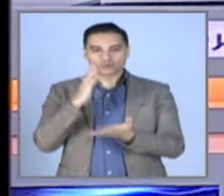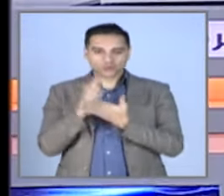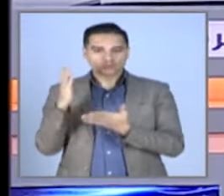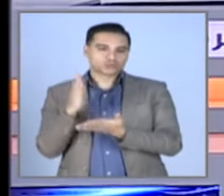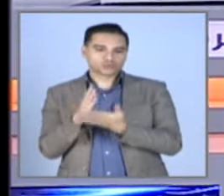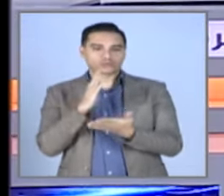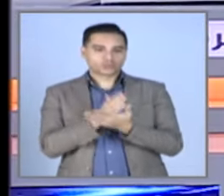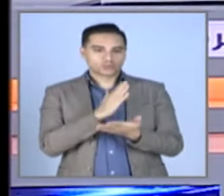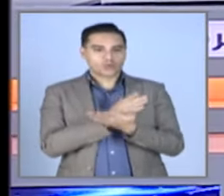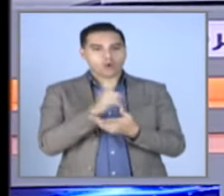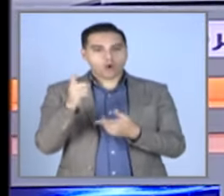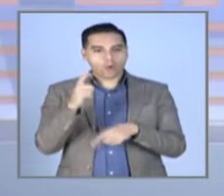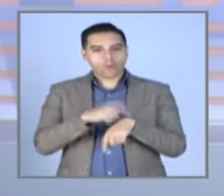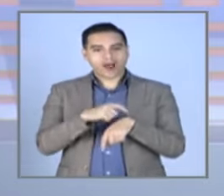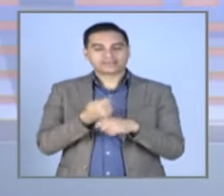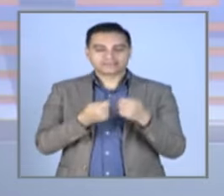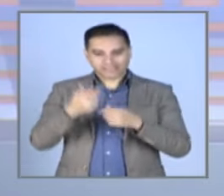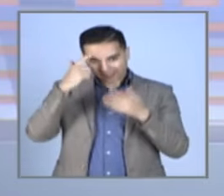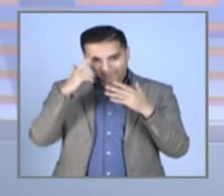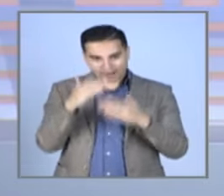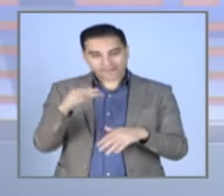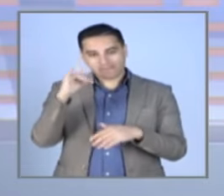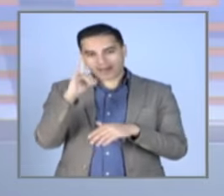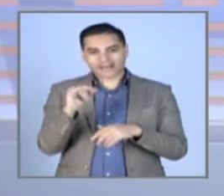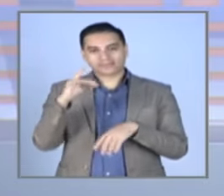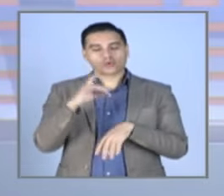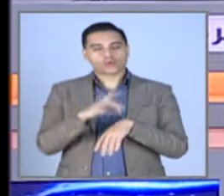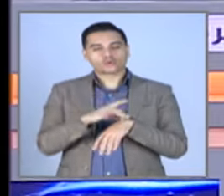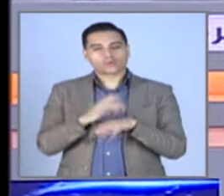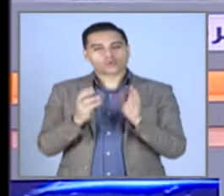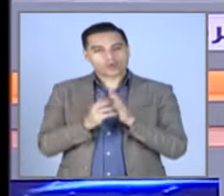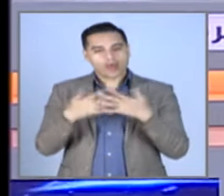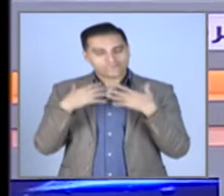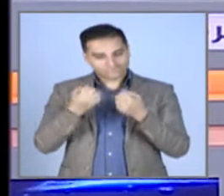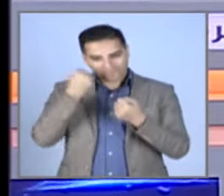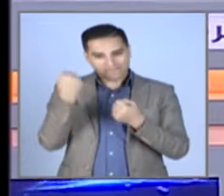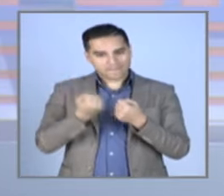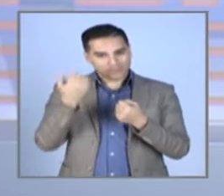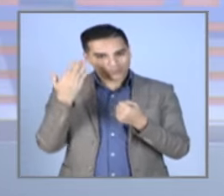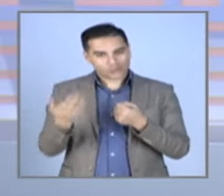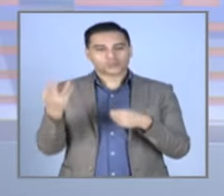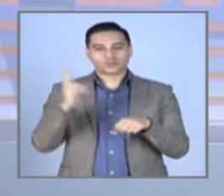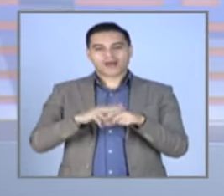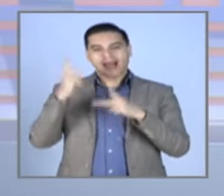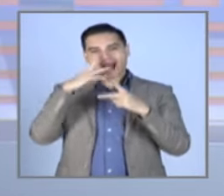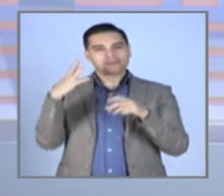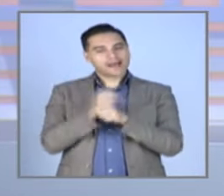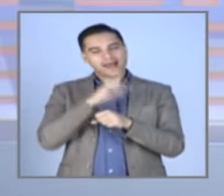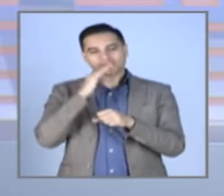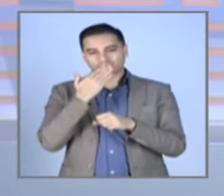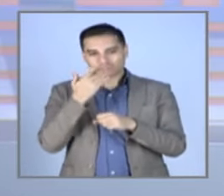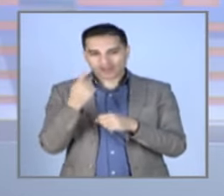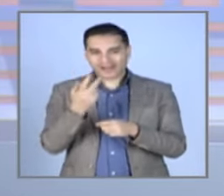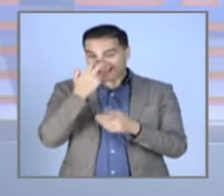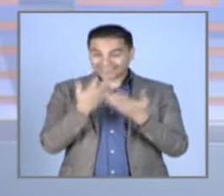مشغول بحاجه بس هو متفرغ بقى. مريم طبعا ما شاء الله في كليه الطب، الف الف مبروك. الحمد لله. الله يبارك فيك. برافو عليكي، حققتي حلمك الحمد لله.